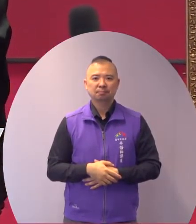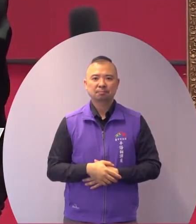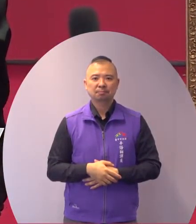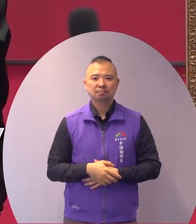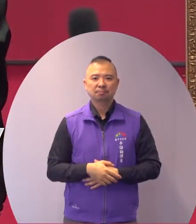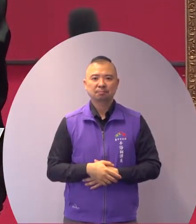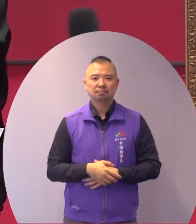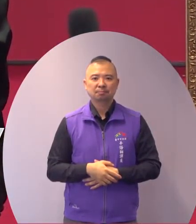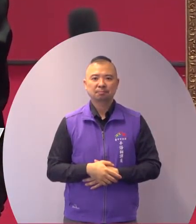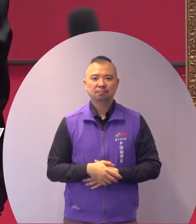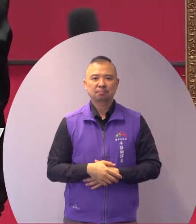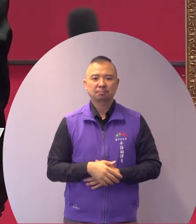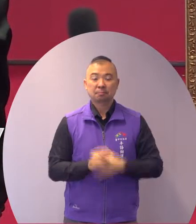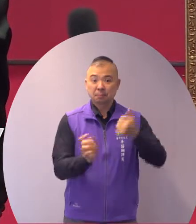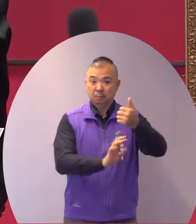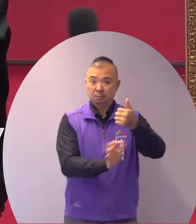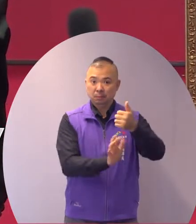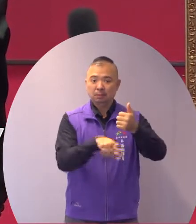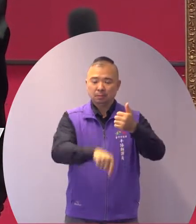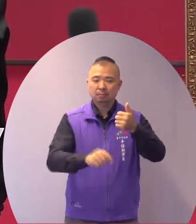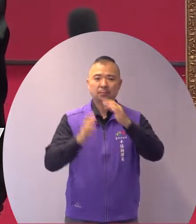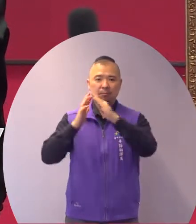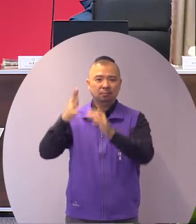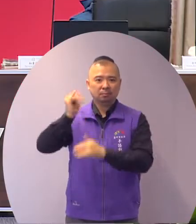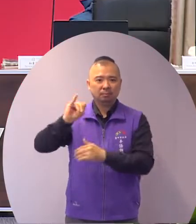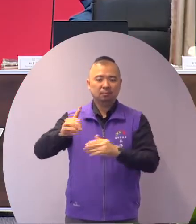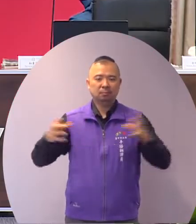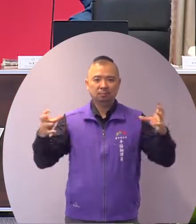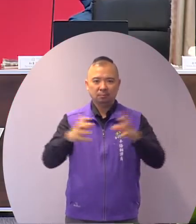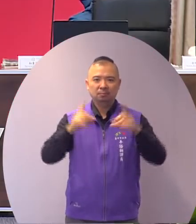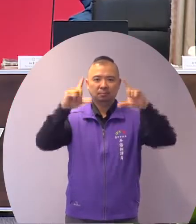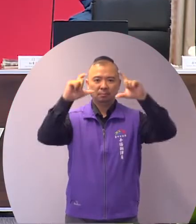请陪同人员一同上台与市长合影。